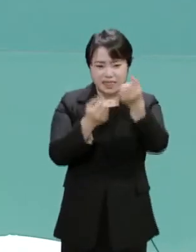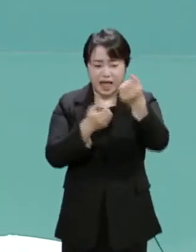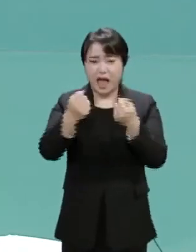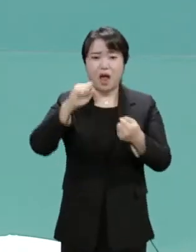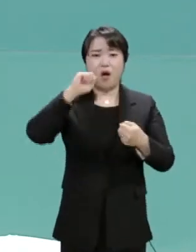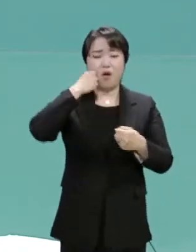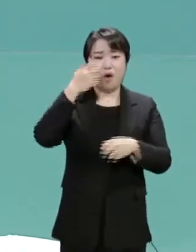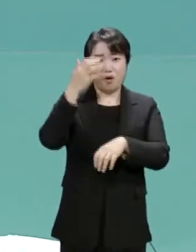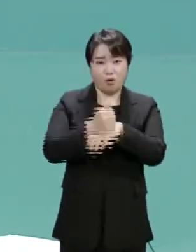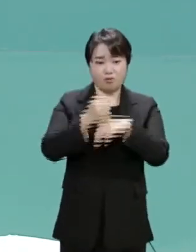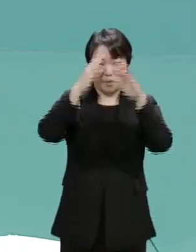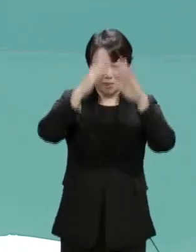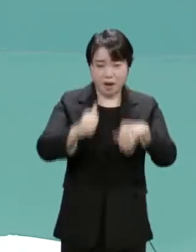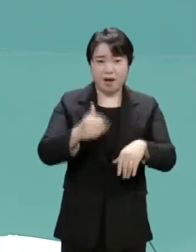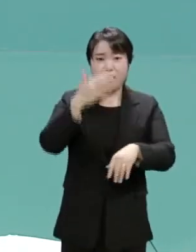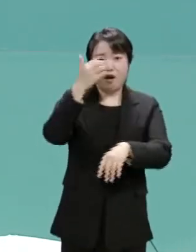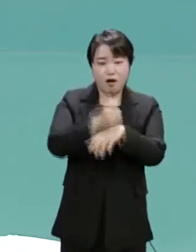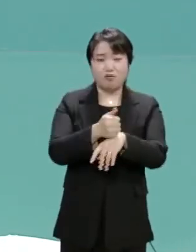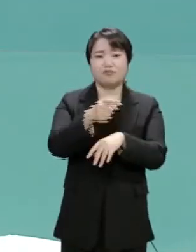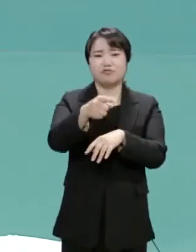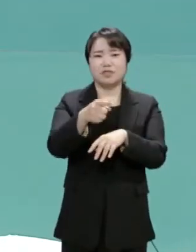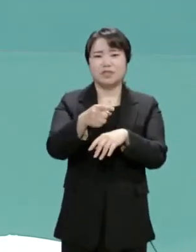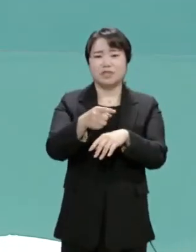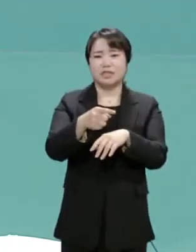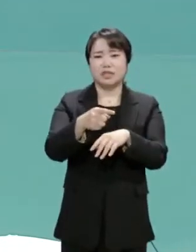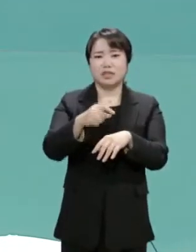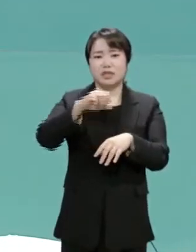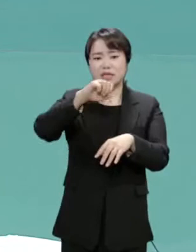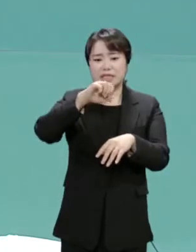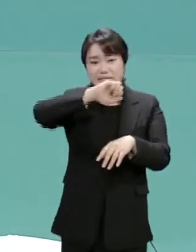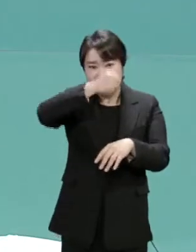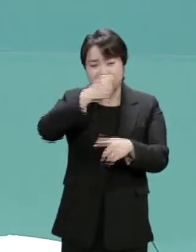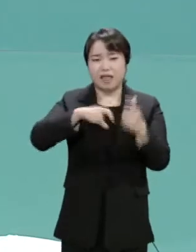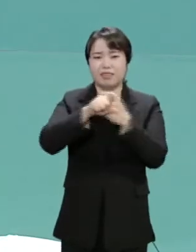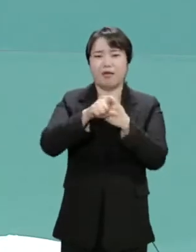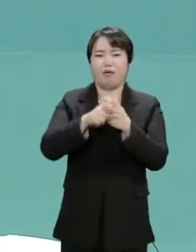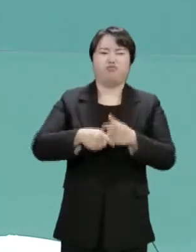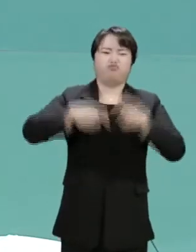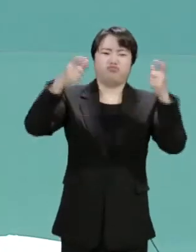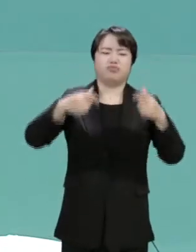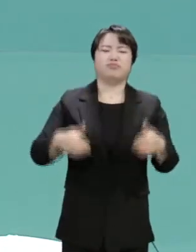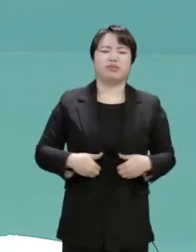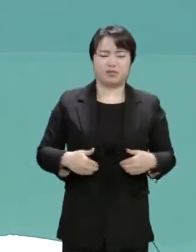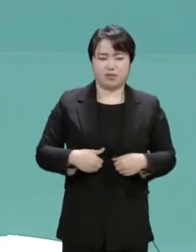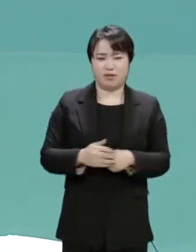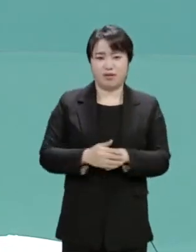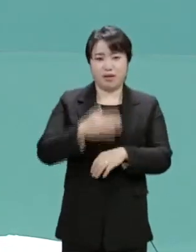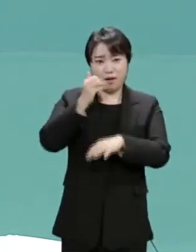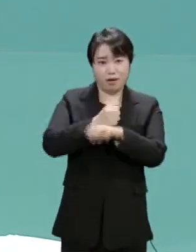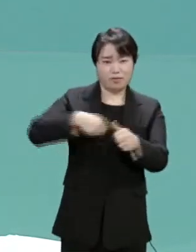이렇게 되면은 공사비, 시공비가 오히려 더 늘어납니다. 네. 그러니까 전반적으로 저기